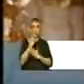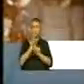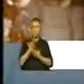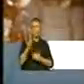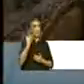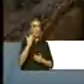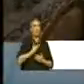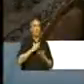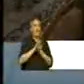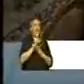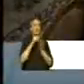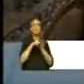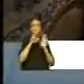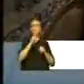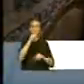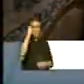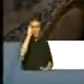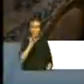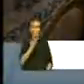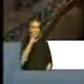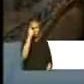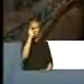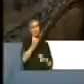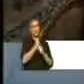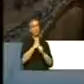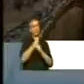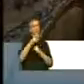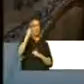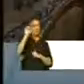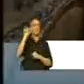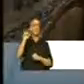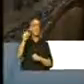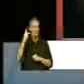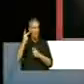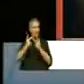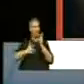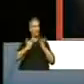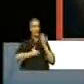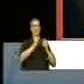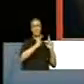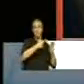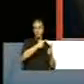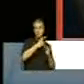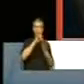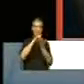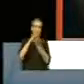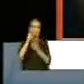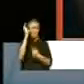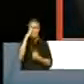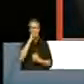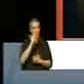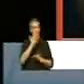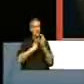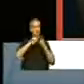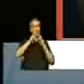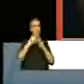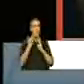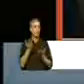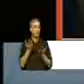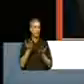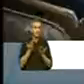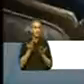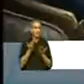ה-11 בספטמבר, הוא לא ידע, הוא חשב שהוא עוסק בנפטה, והוא עוסק ביחסים עם מקסיקו, והוא עוסק קצת בדברים, הוא לא הבין מה זה יחסים בינלאומיים. ככה